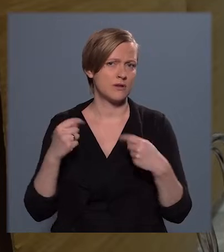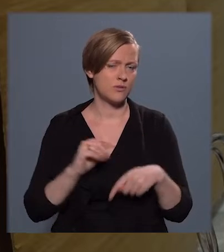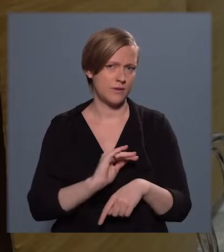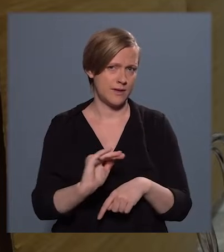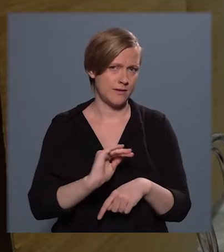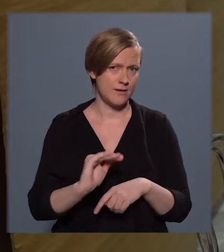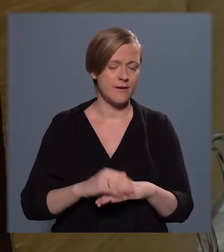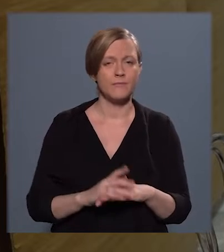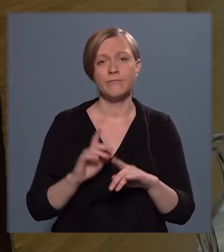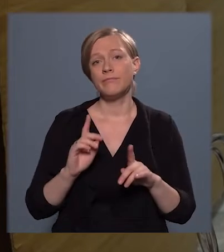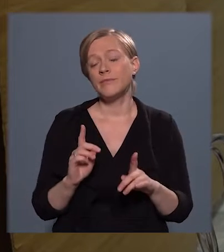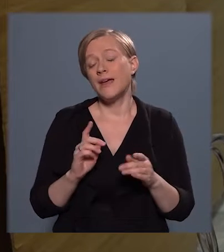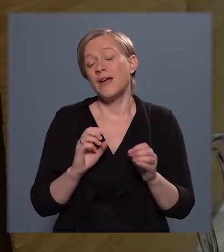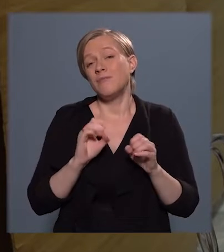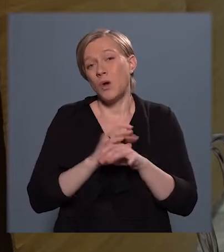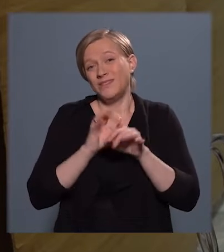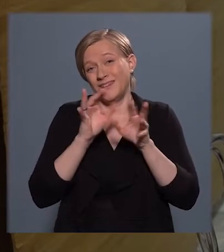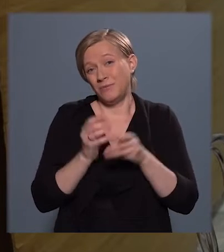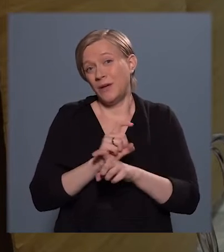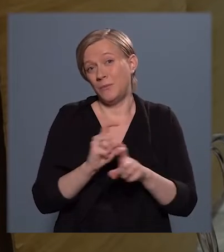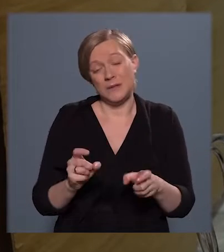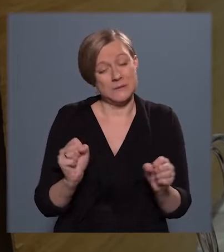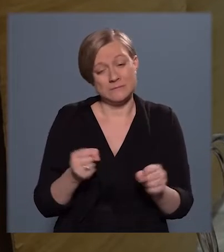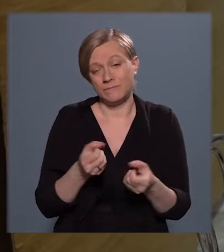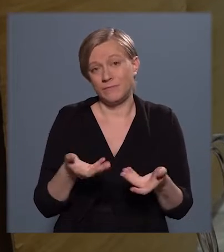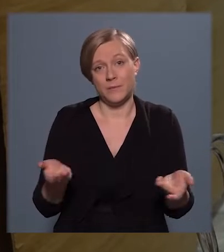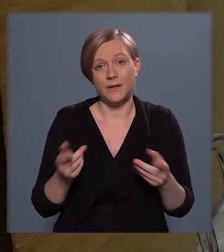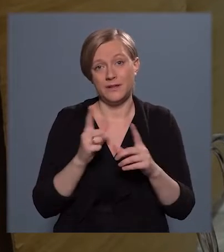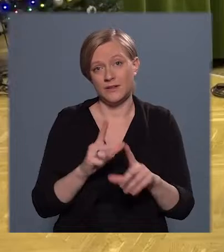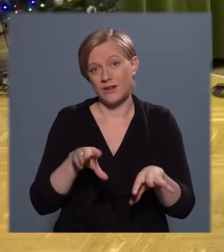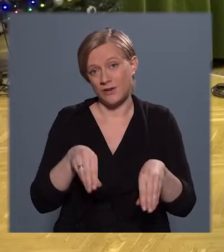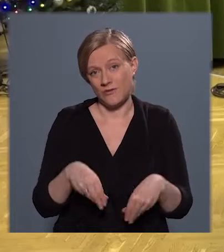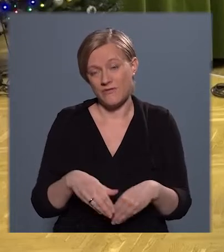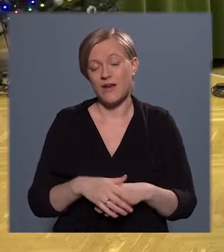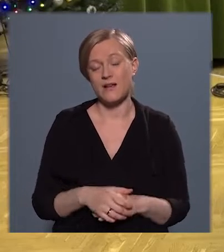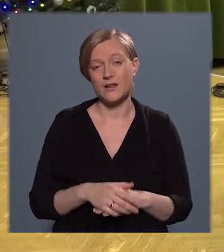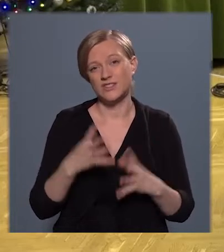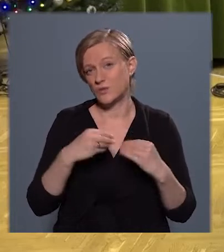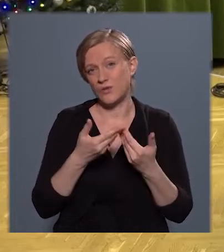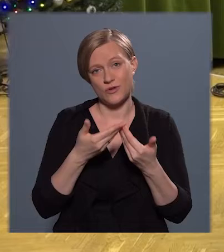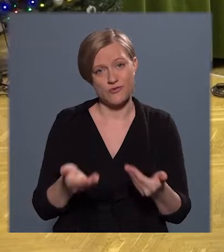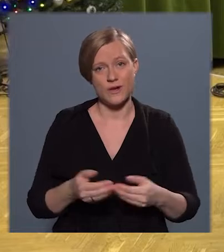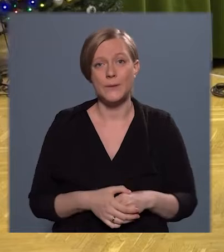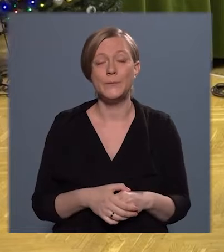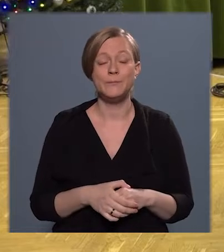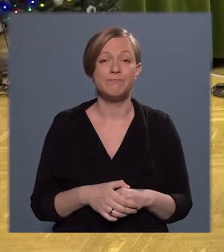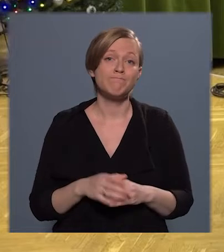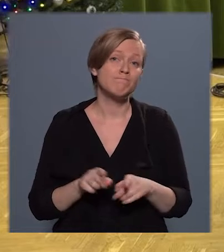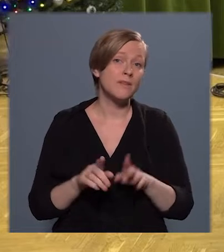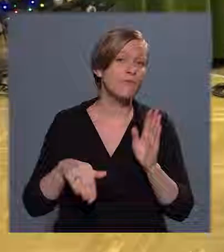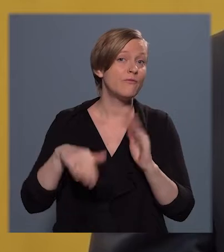gyermekek, de pandémia miatt nem merték a tanárok vállalni, és a szülők sem. Így